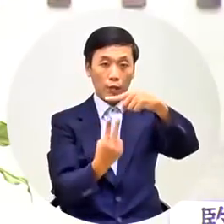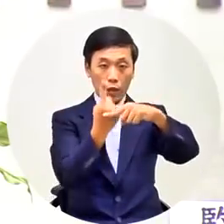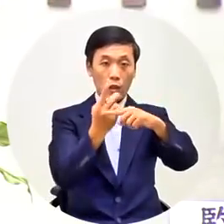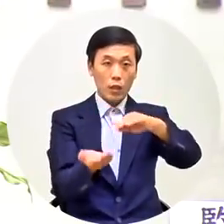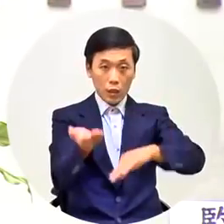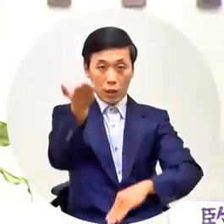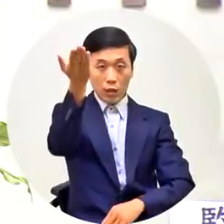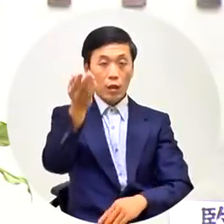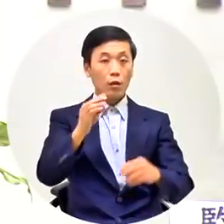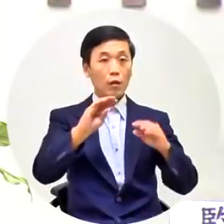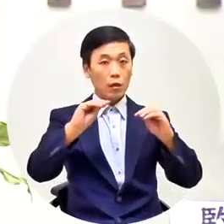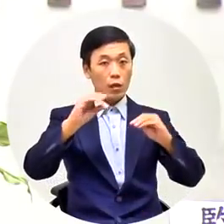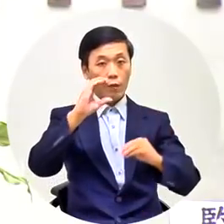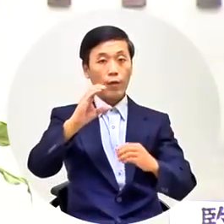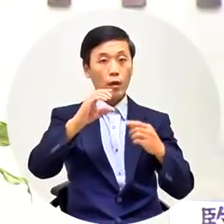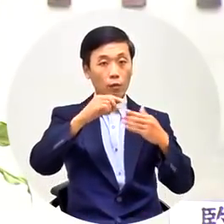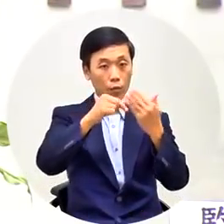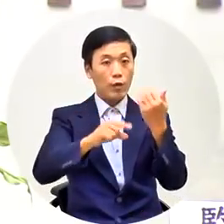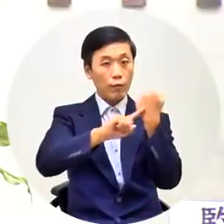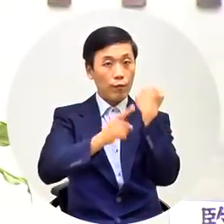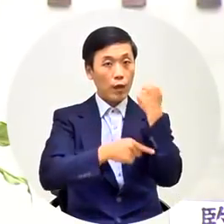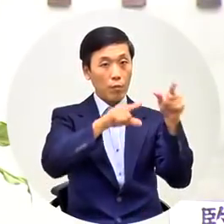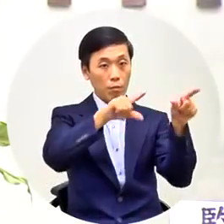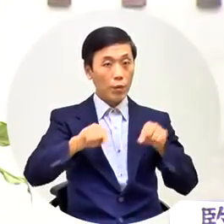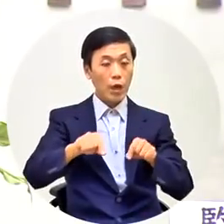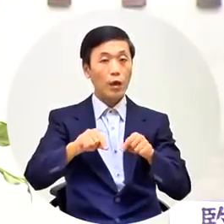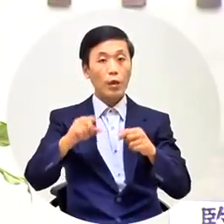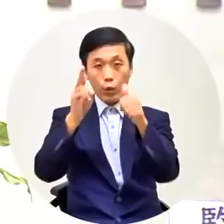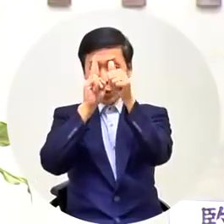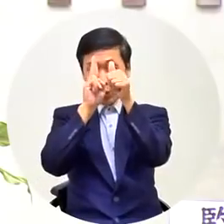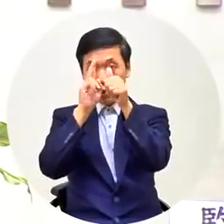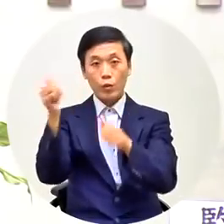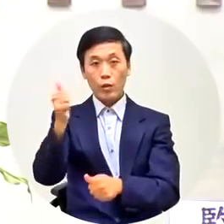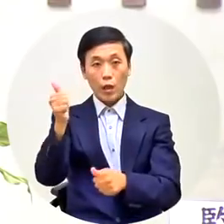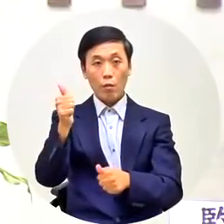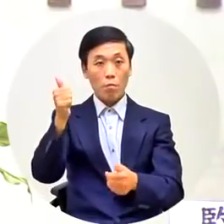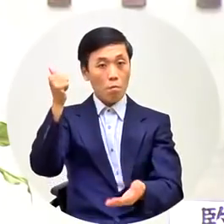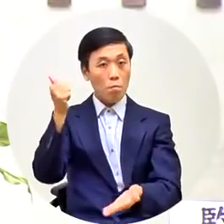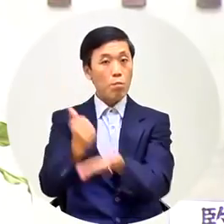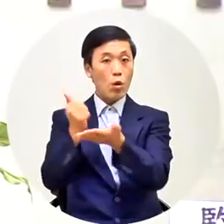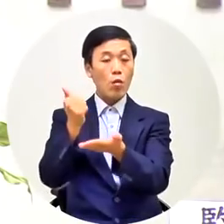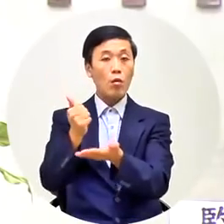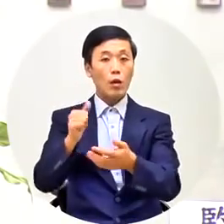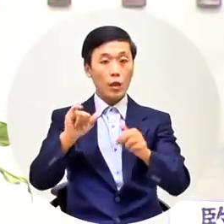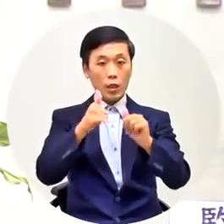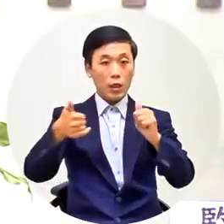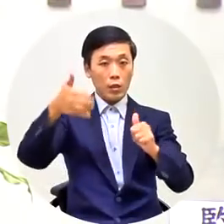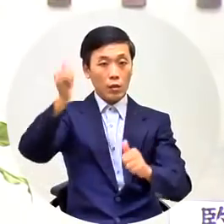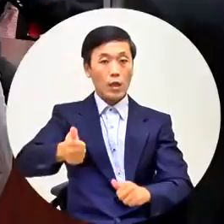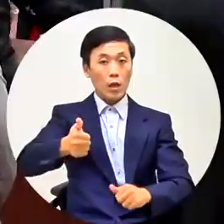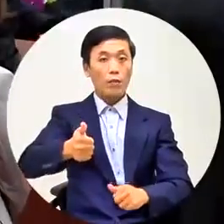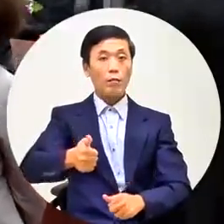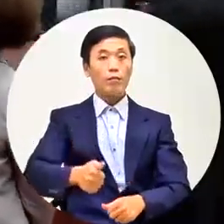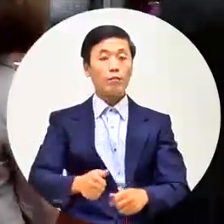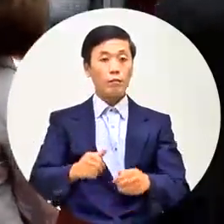45条规定，当选为高雄市议会第三届议长。请大家热烈鼓掌为许坤元议长祝